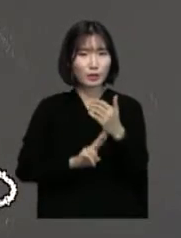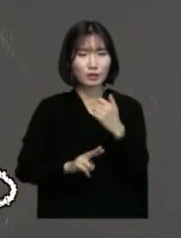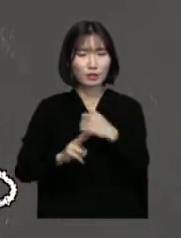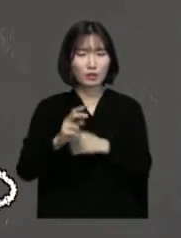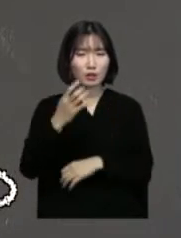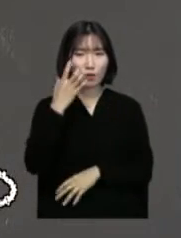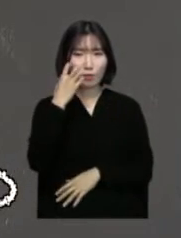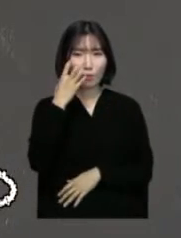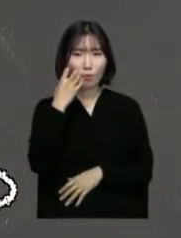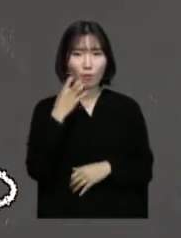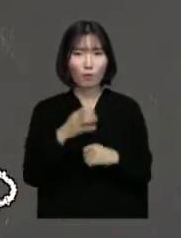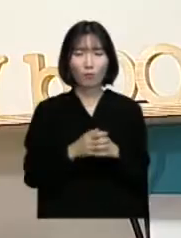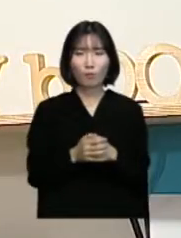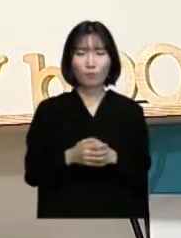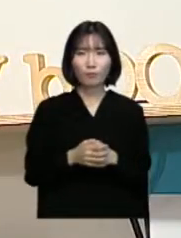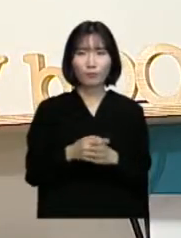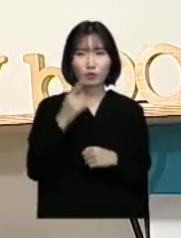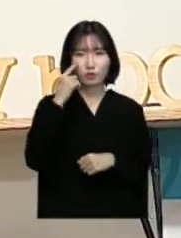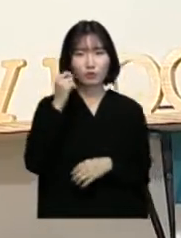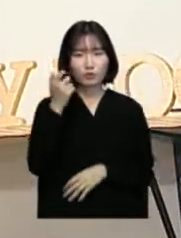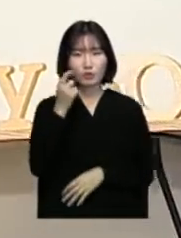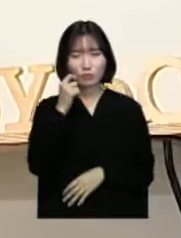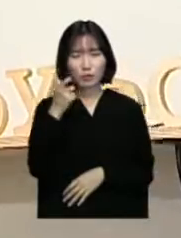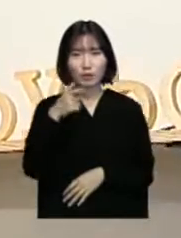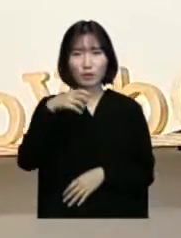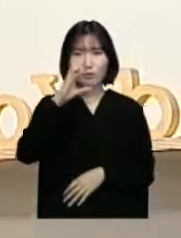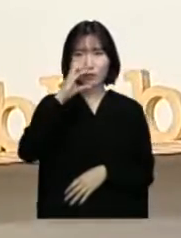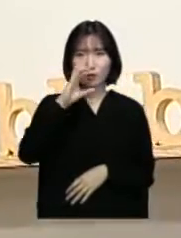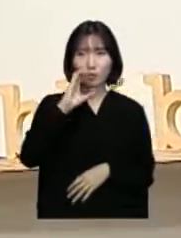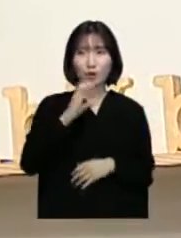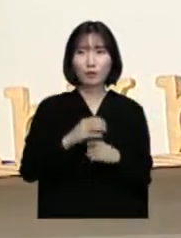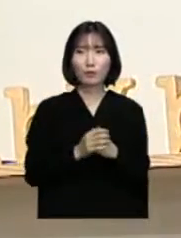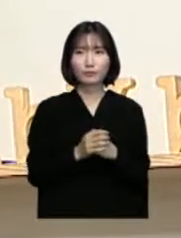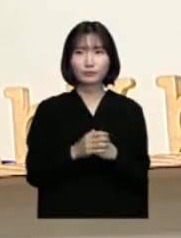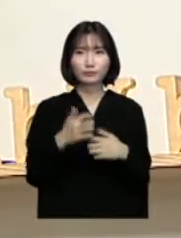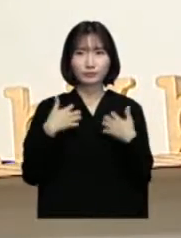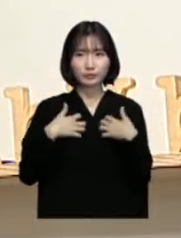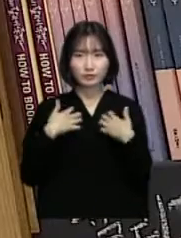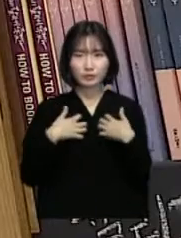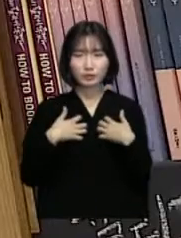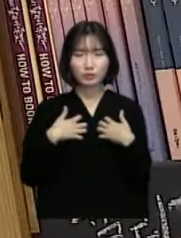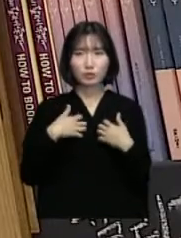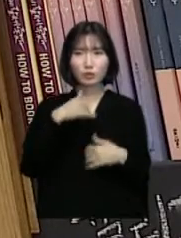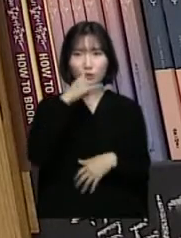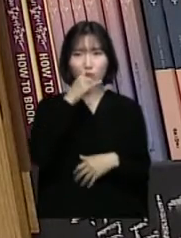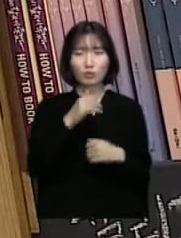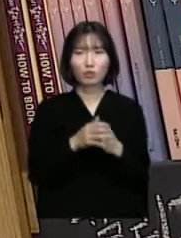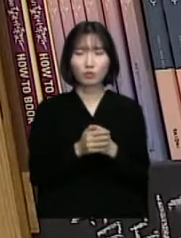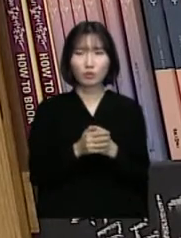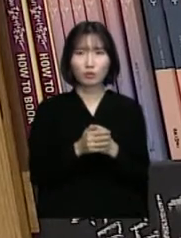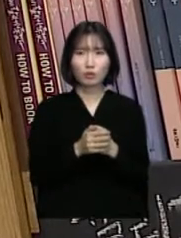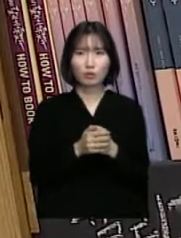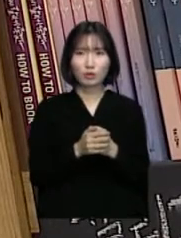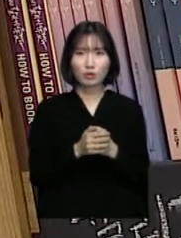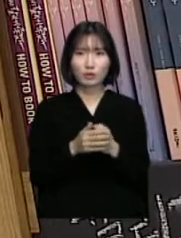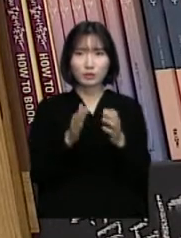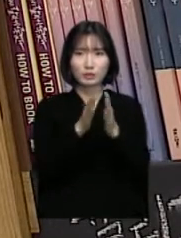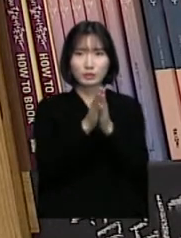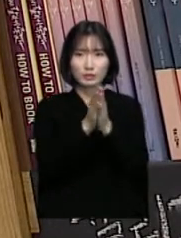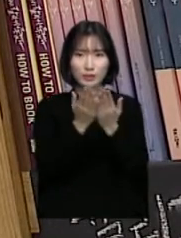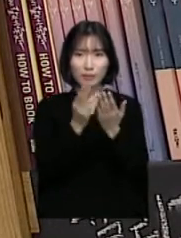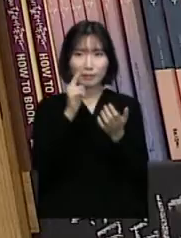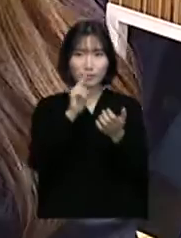그래서 조금 이렇게 눈치보면서 드시기도 하고 재밌어 하시기도 하고 막 그랬었는데 요즘 워낙 또 챙 매의